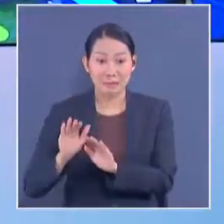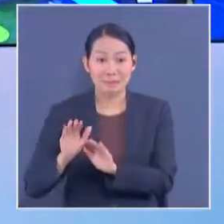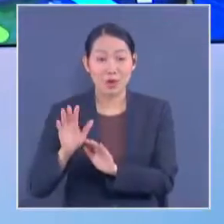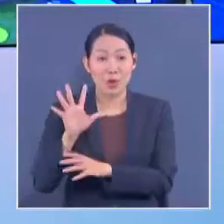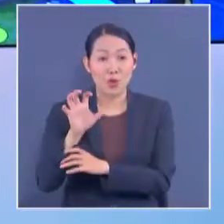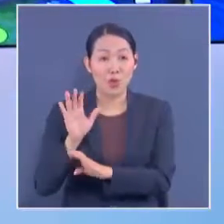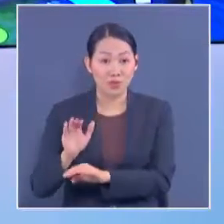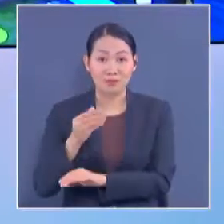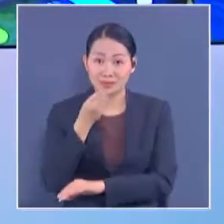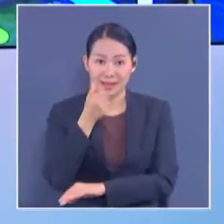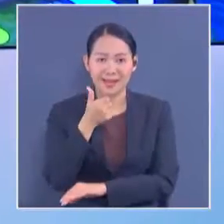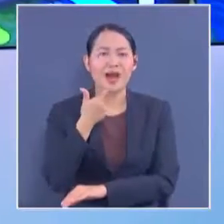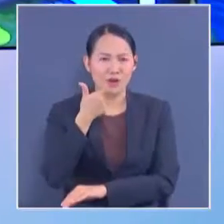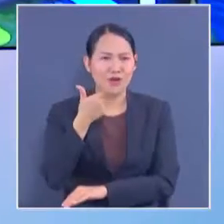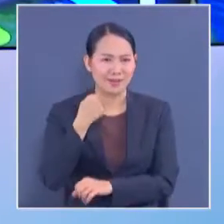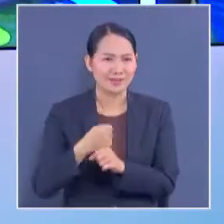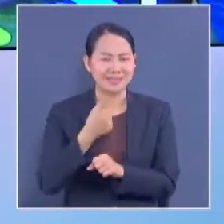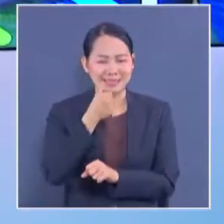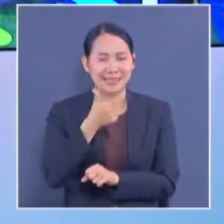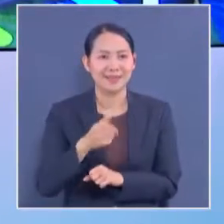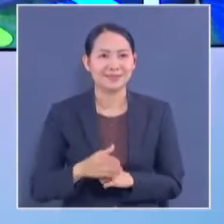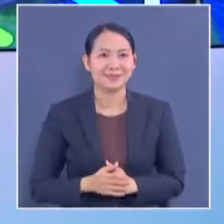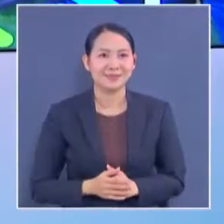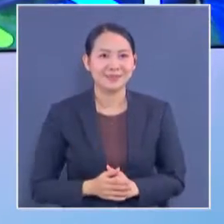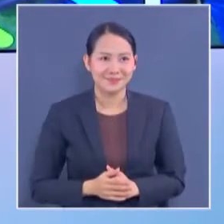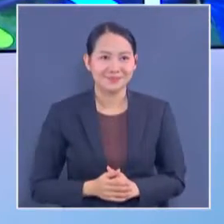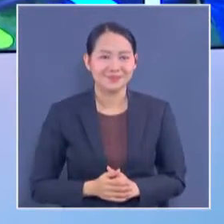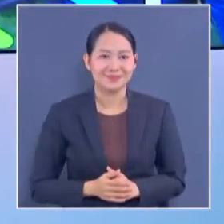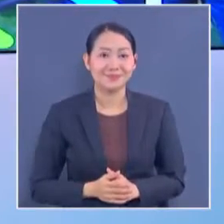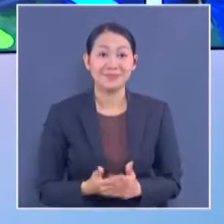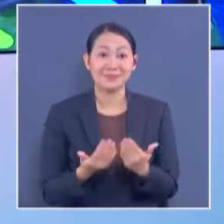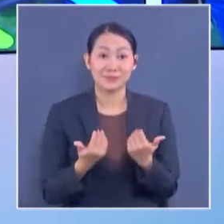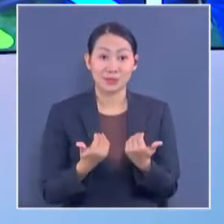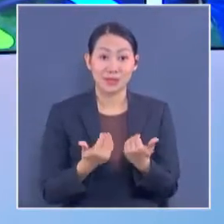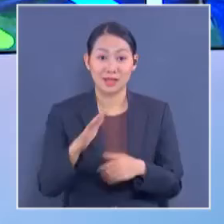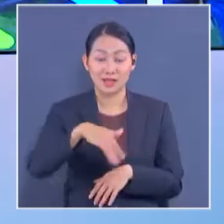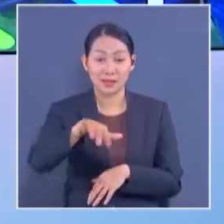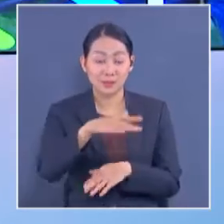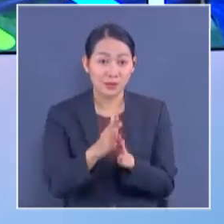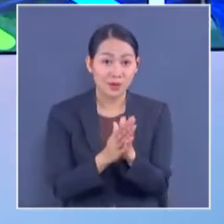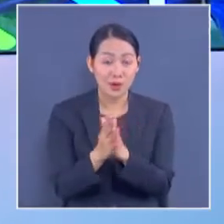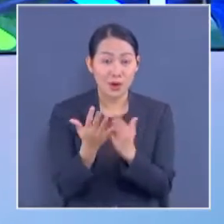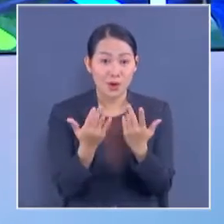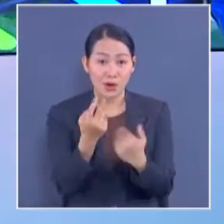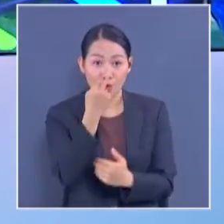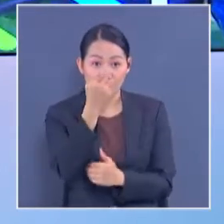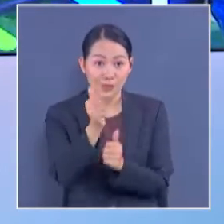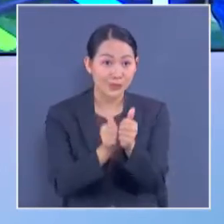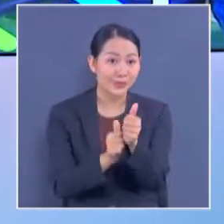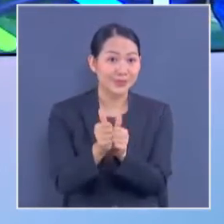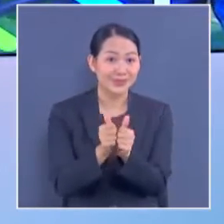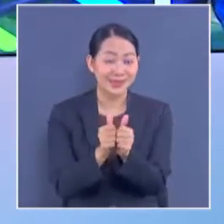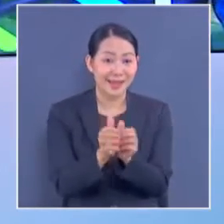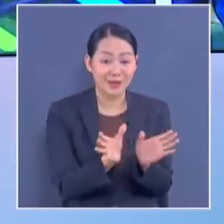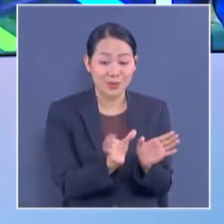แล้ววันอาทิตย์นี้นะคะคุณผู้ชมเตรียมเปิดช่องเฝ้าหน้าจอช่องโมโนทวินตินาของเราไว้ได้เลยนะคะเตรียมมาฮาแล้วก็สนุกไปกับเหล่าผู้เข้าแข่งขันตัวจี๊ดกับราย